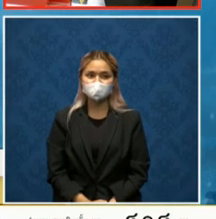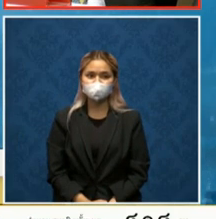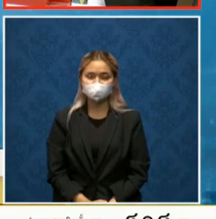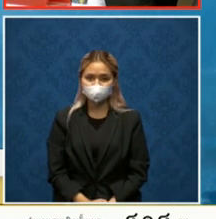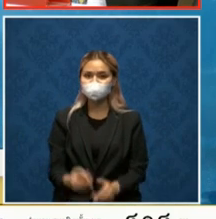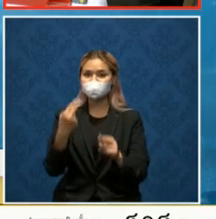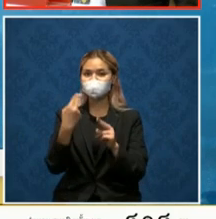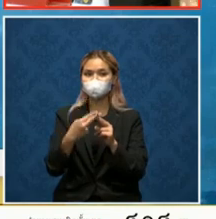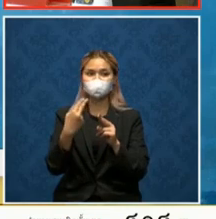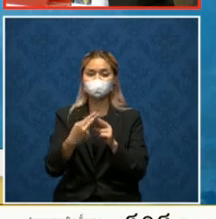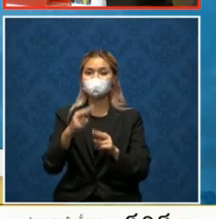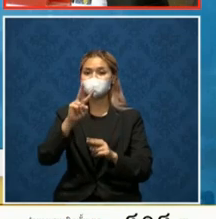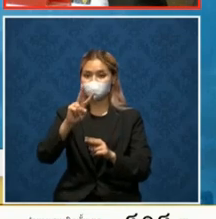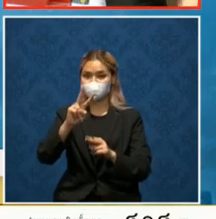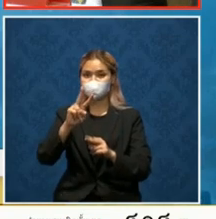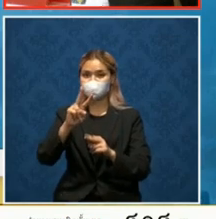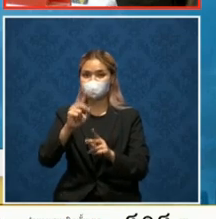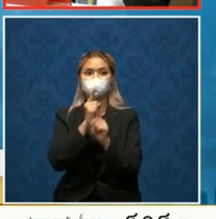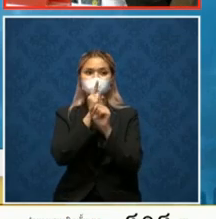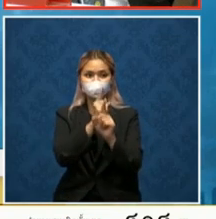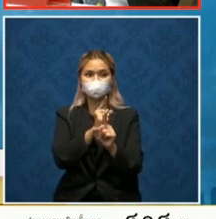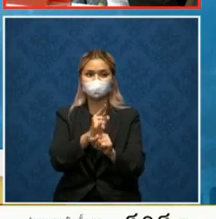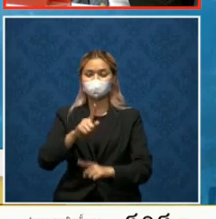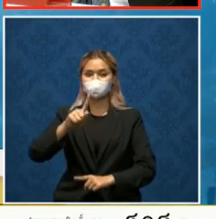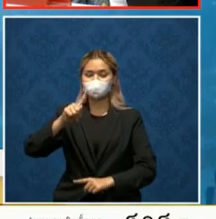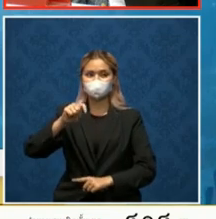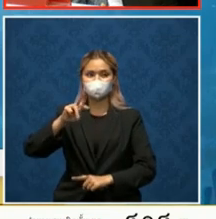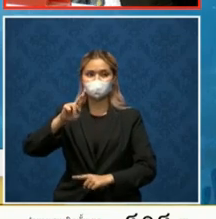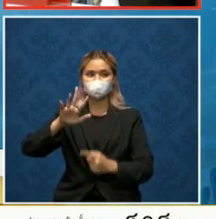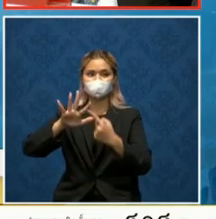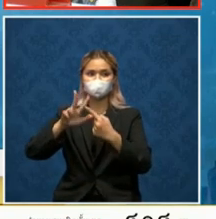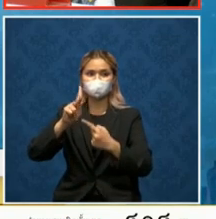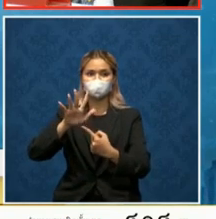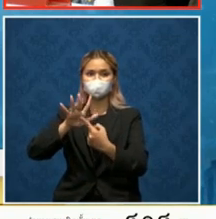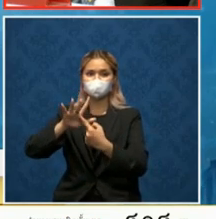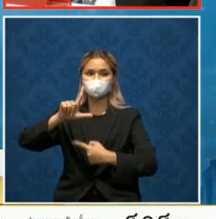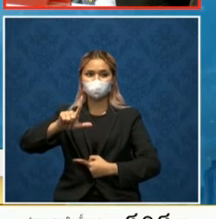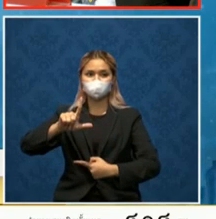ว่าถ้าไม่สู้ก็ไม่มีโอกาสได้